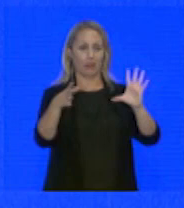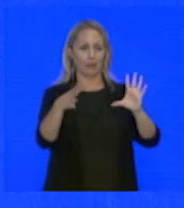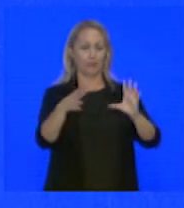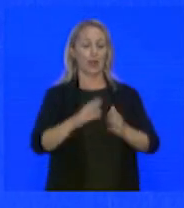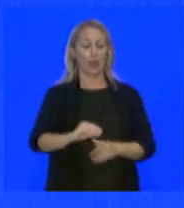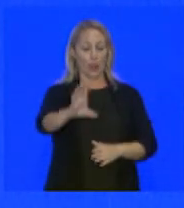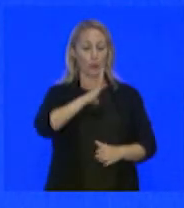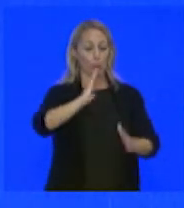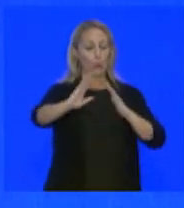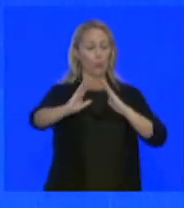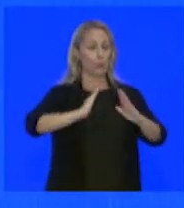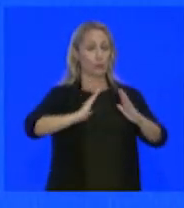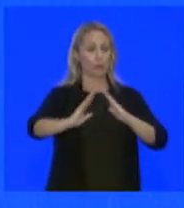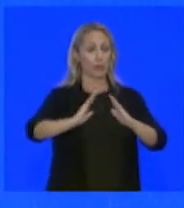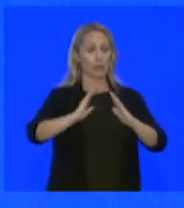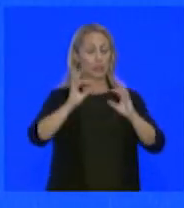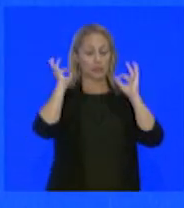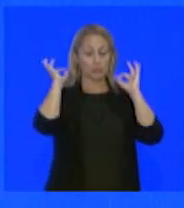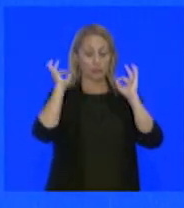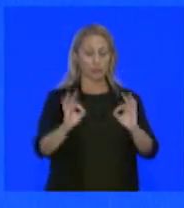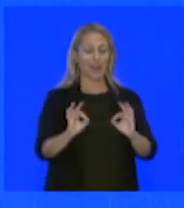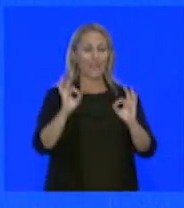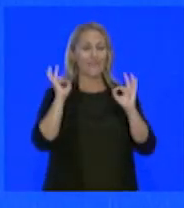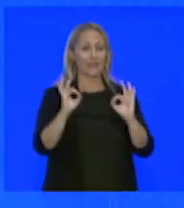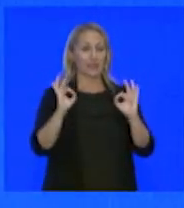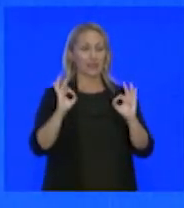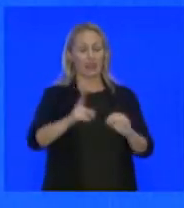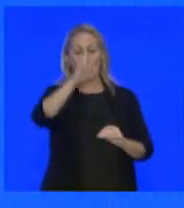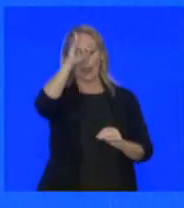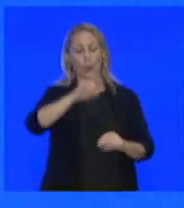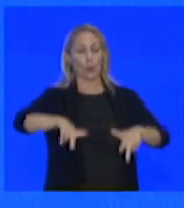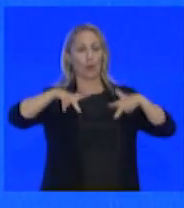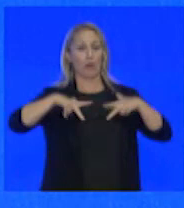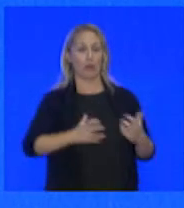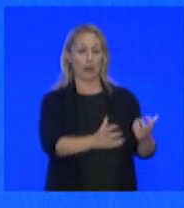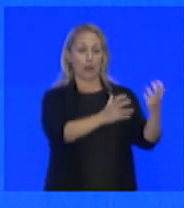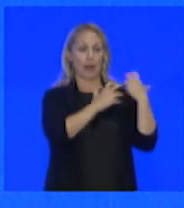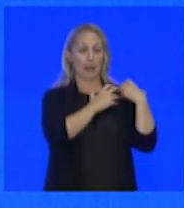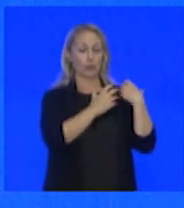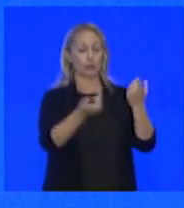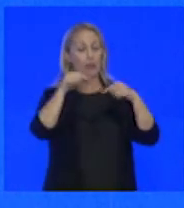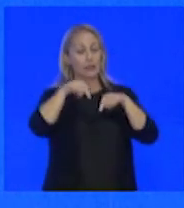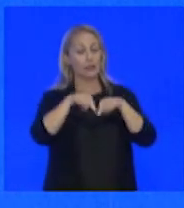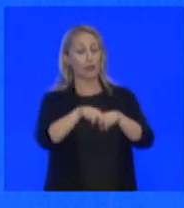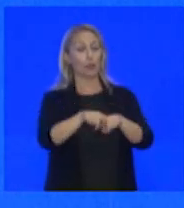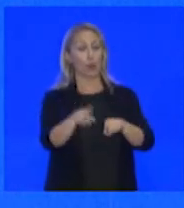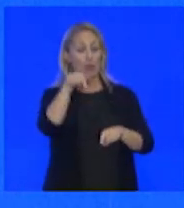του πολίτη αποτελεί αυτονόητη υποχρέωση του κράτους. Είναι όμως ταυτόχρονα και προϋπόθεση